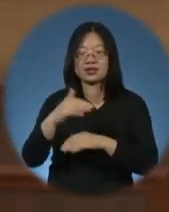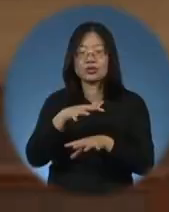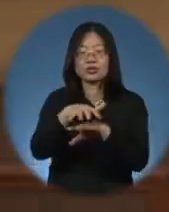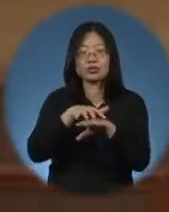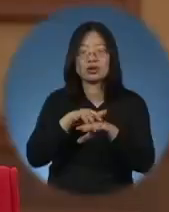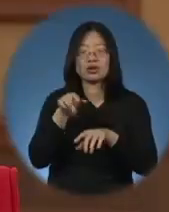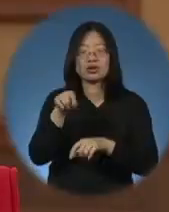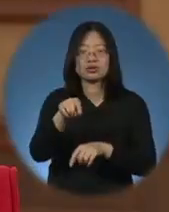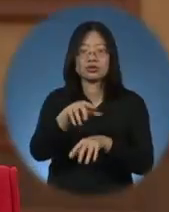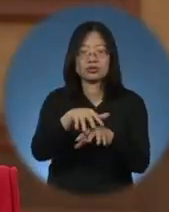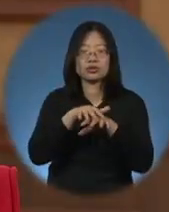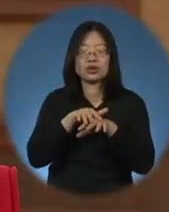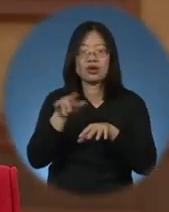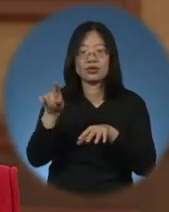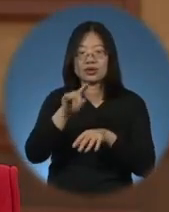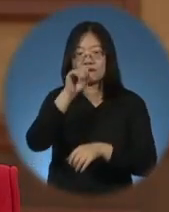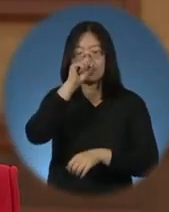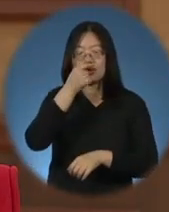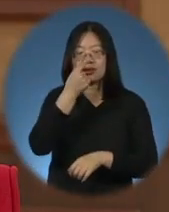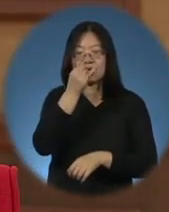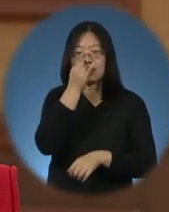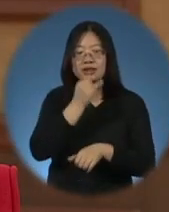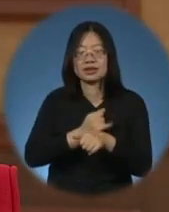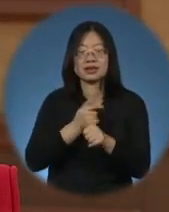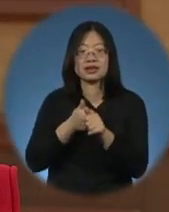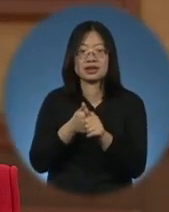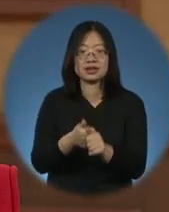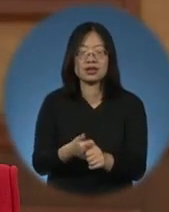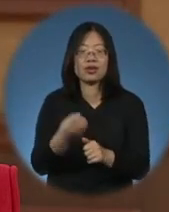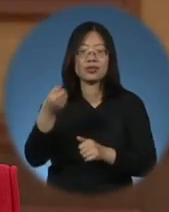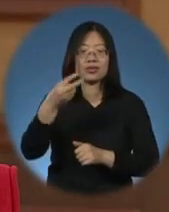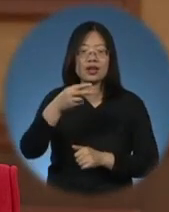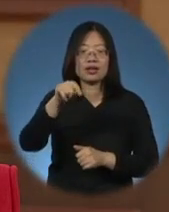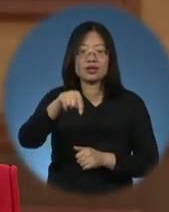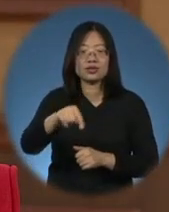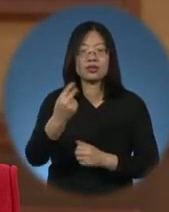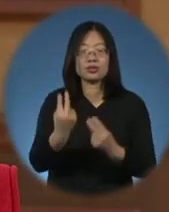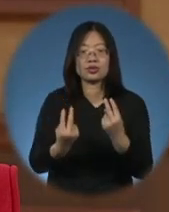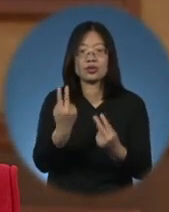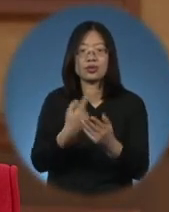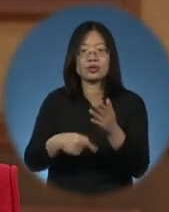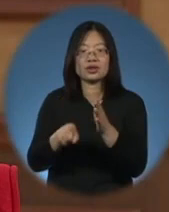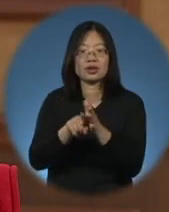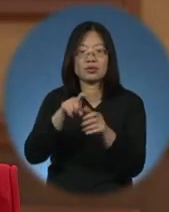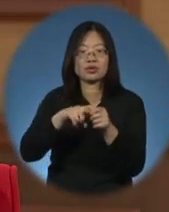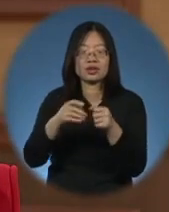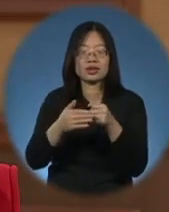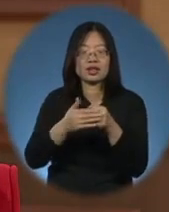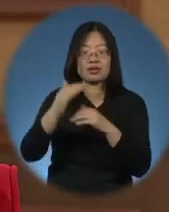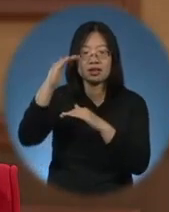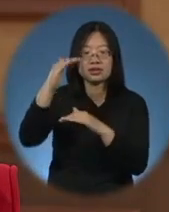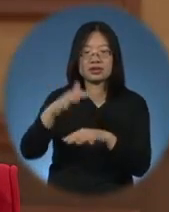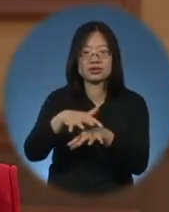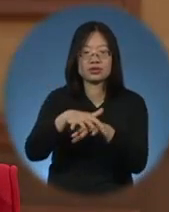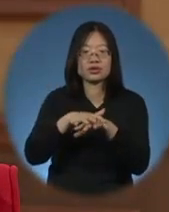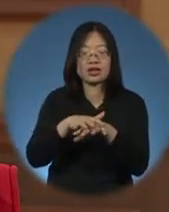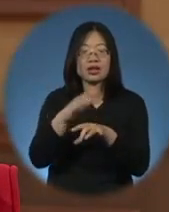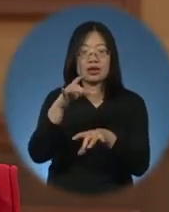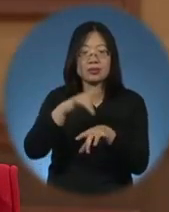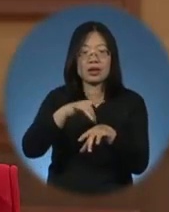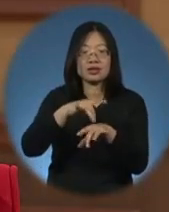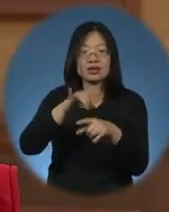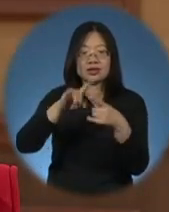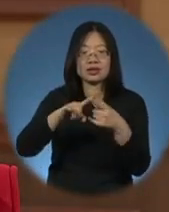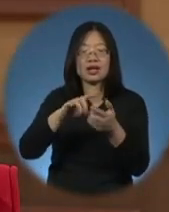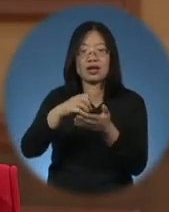그 구조가 어떤 장점과 단점이 있는지 그리고 거기에 비교하기 위해서 계층 구조의 그 뼈대는 그대로